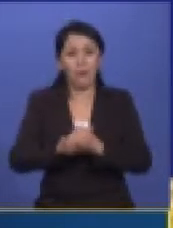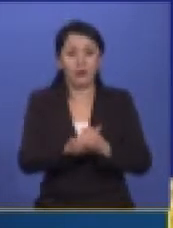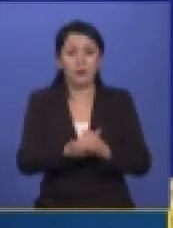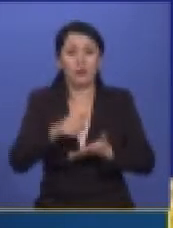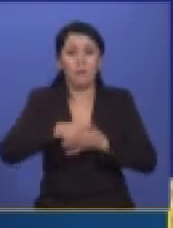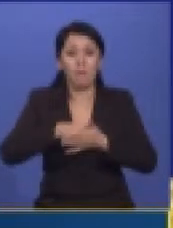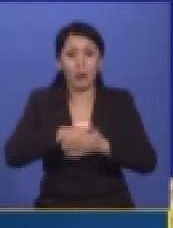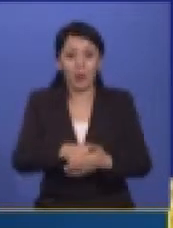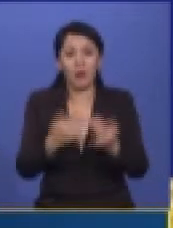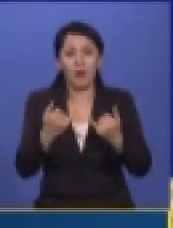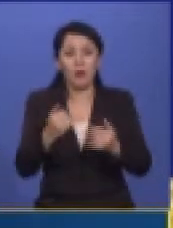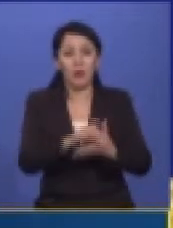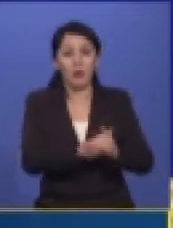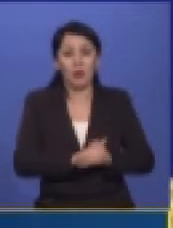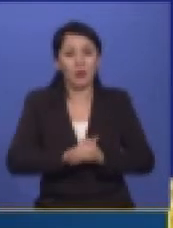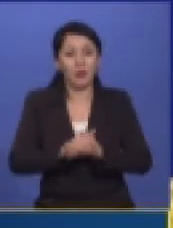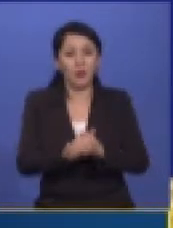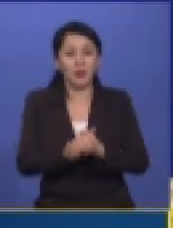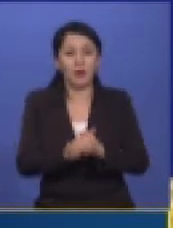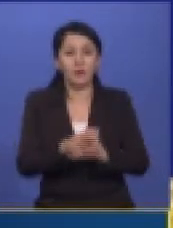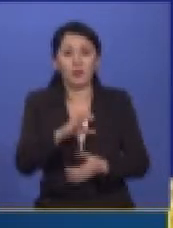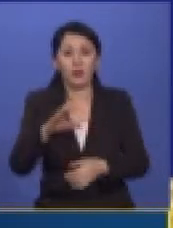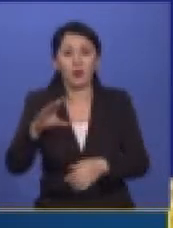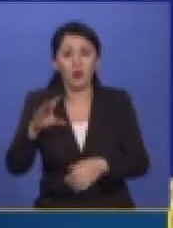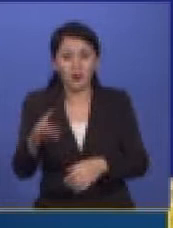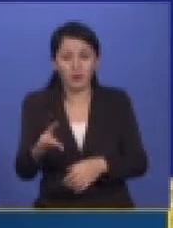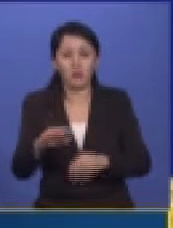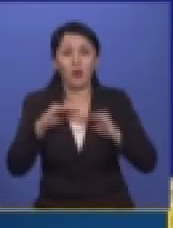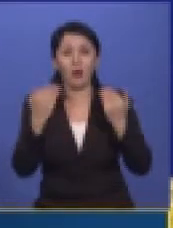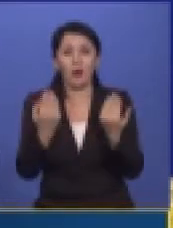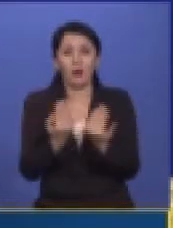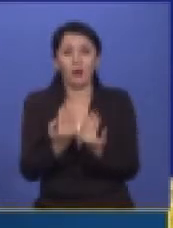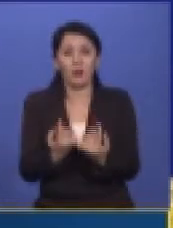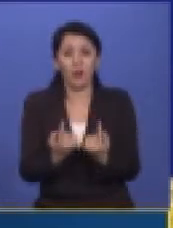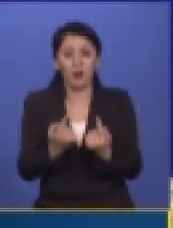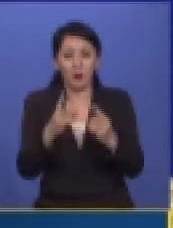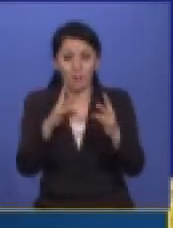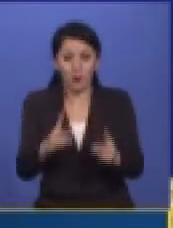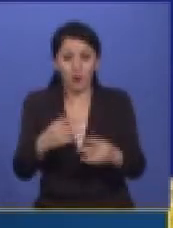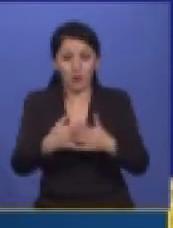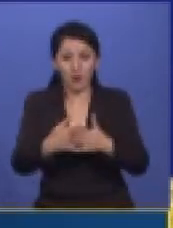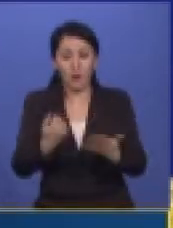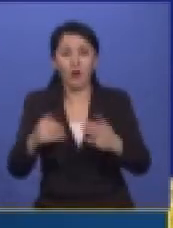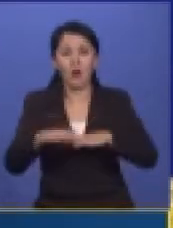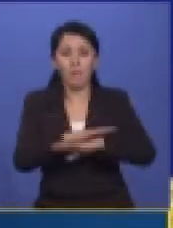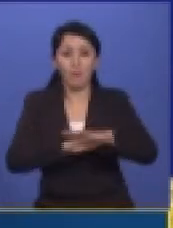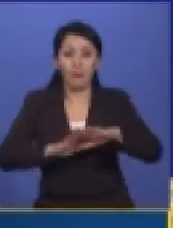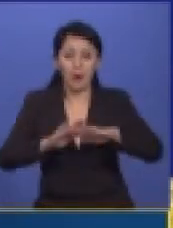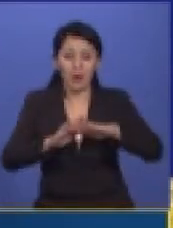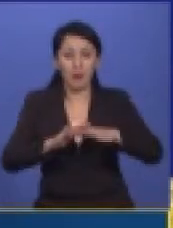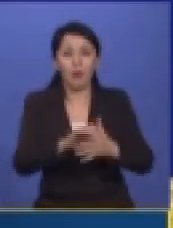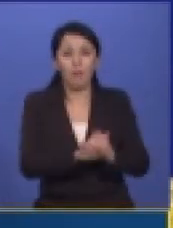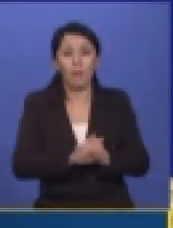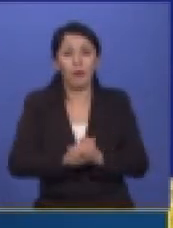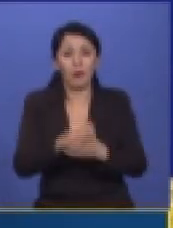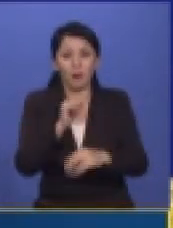негізін қалады. Бүгінде достастықты кеңестік кезеңнен кейінгі кеңістікте ірі апаттардың алдын алуда, халықтар арасындағы ықпалдастықты